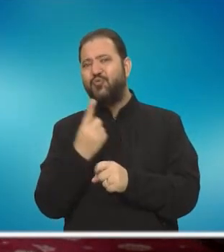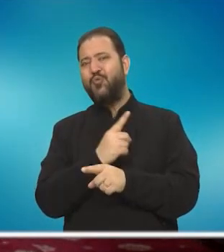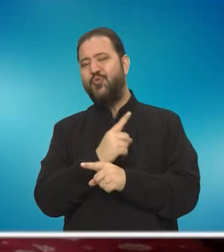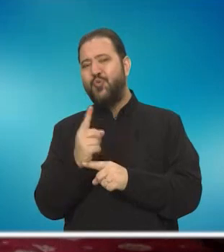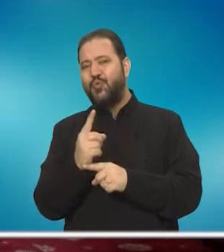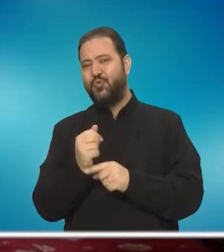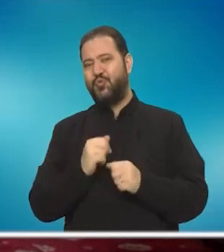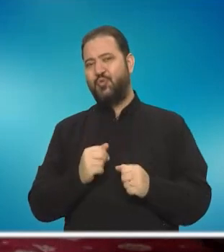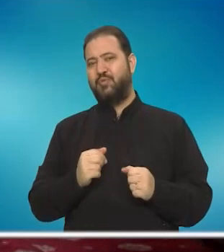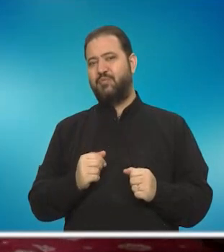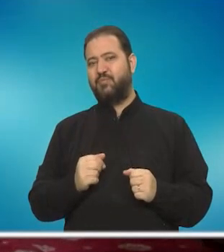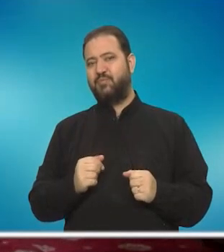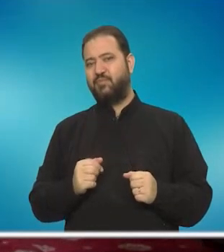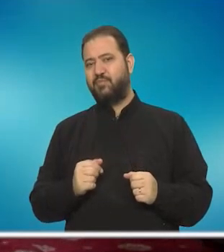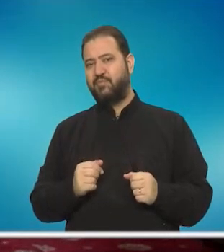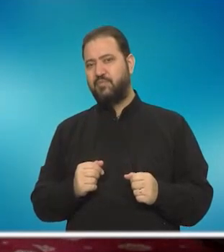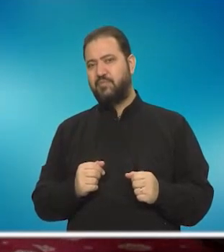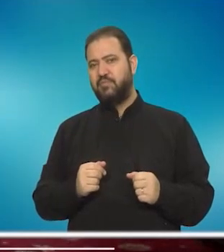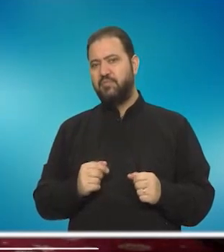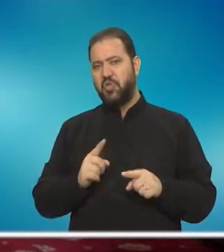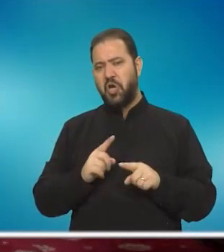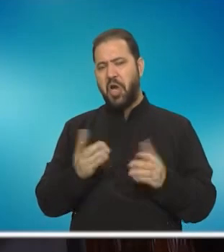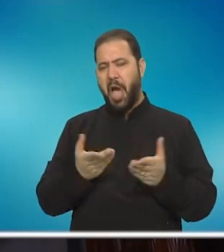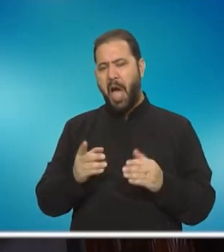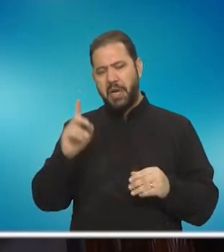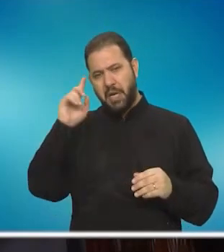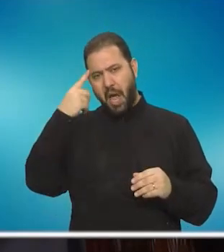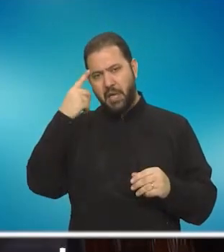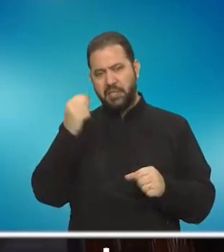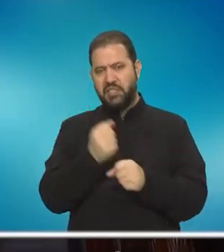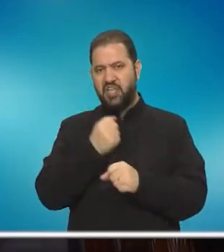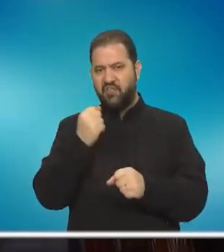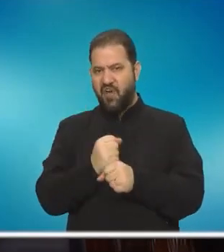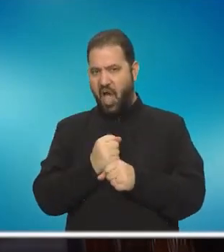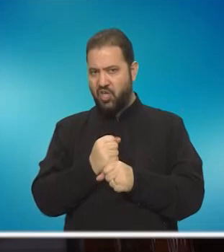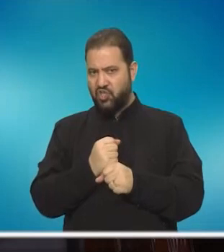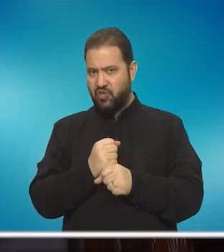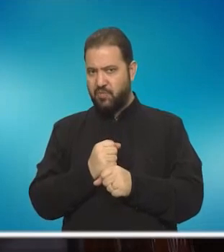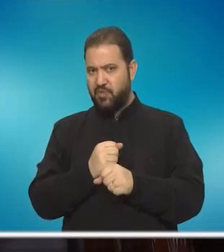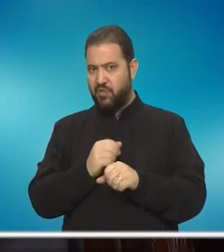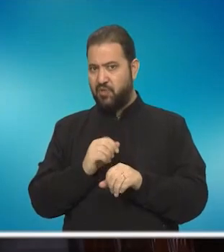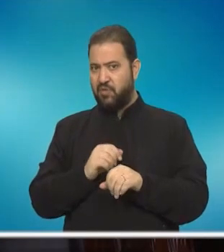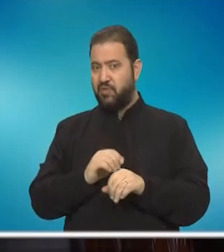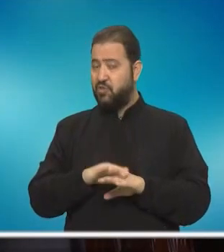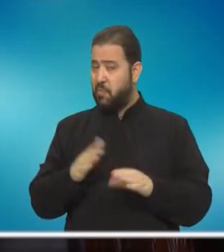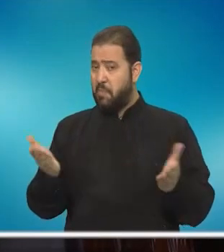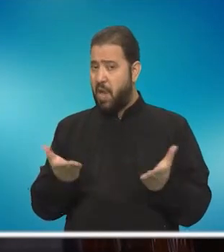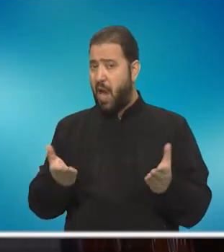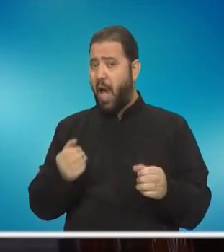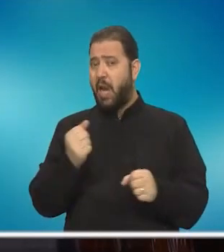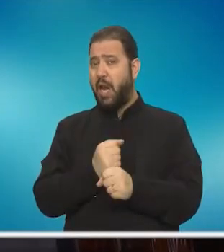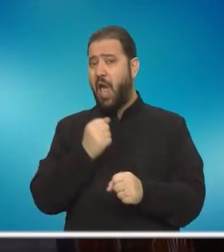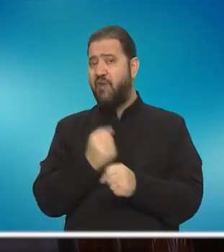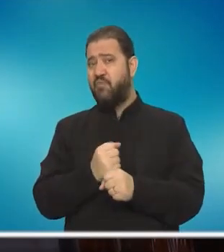ceva, că am ajuns la un obiectiv pe care probabil ne-l propusese mai de demult și pe care l-am împlinit, fie